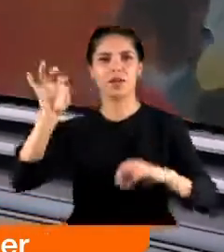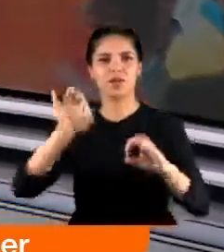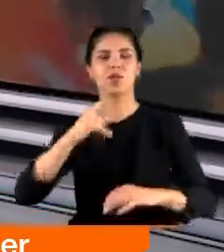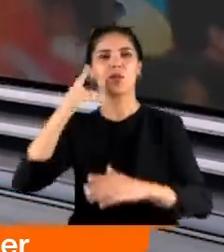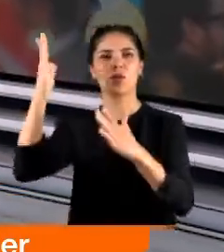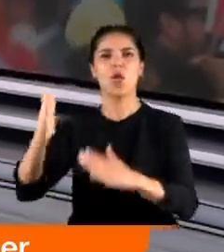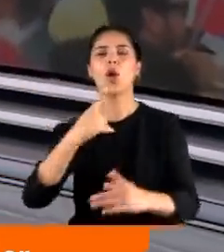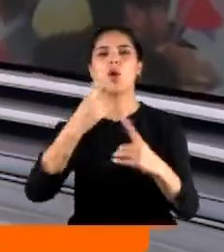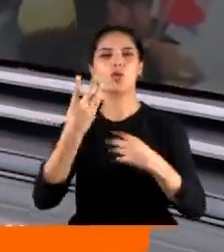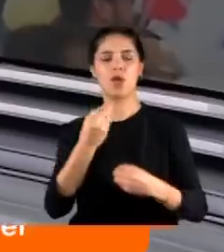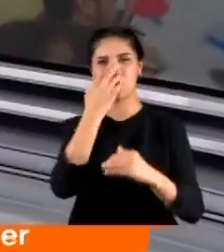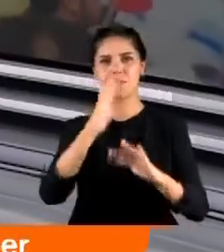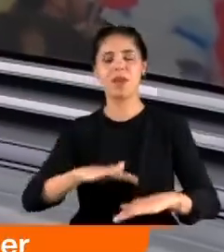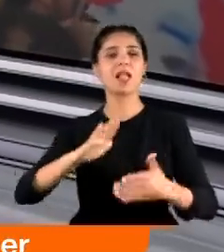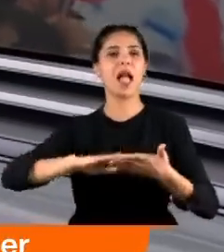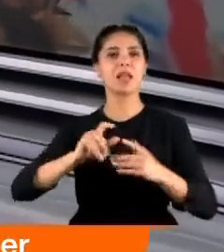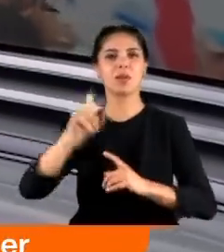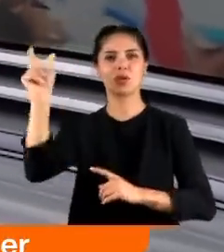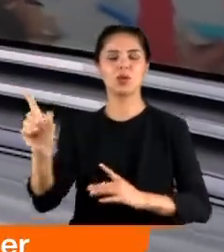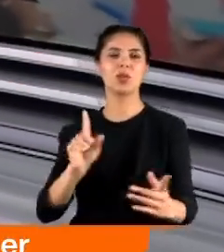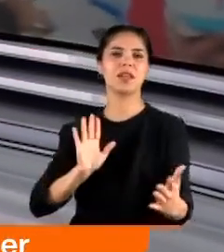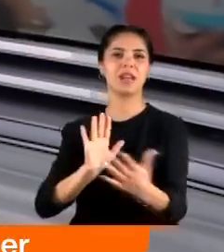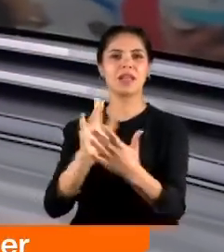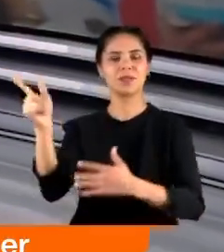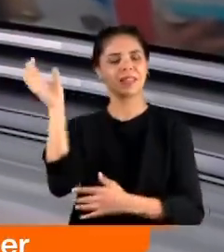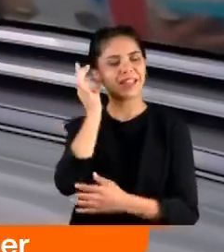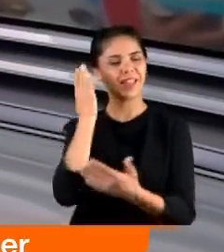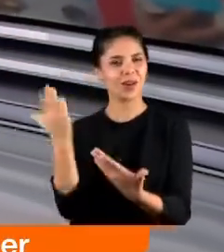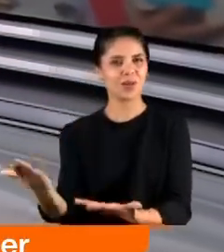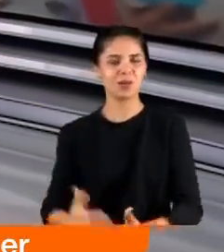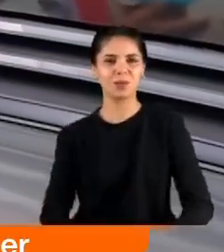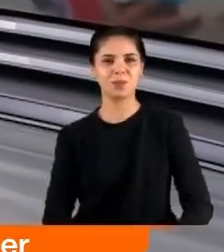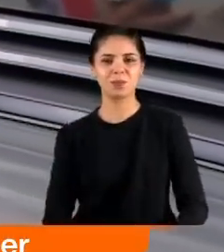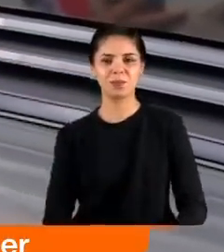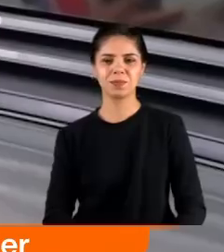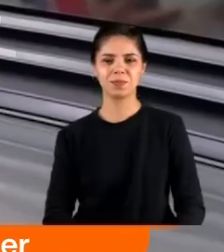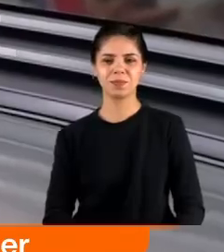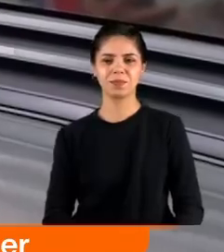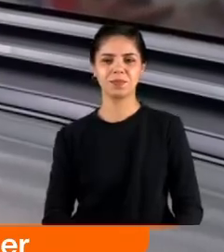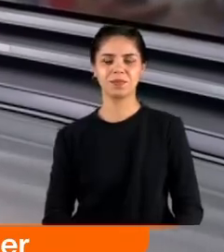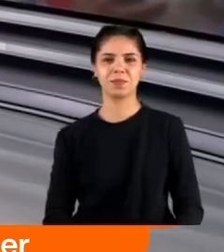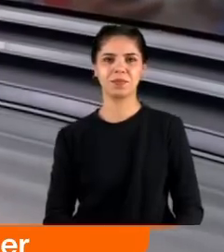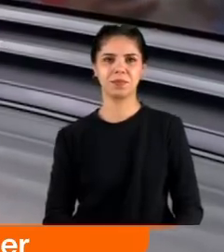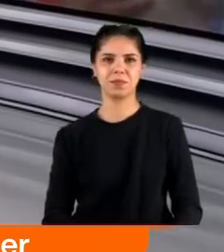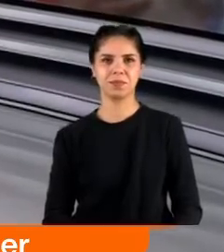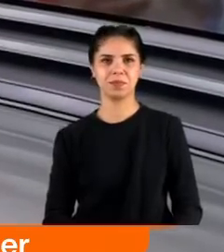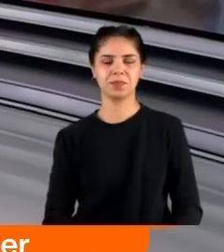konuşma yapmasını da bekliyoruz. Ve arkadaşımız Sultan Akdoğan karşımızda. Sultan, seni dinliyoruz ayrıntılar için.